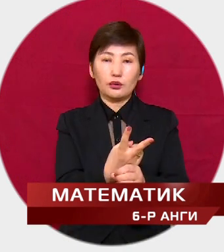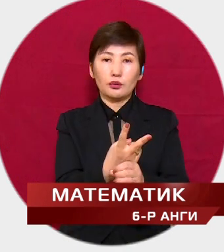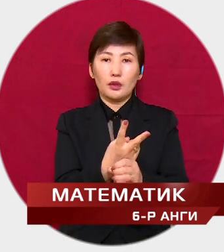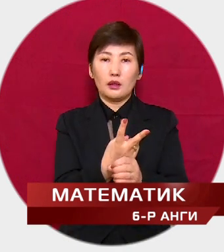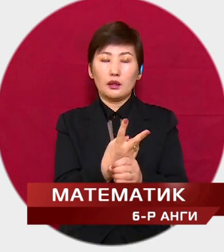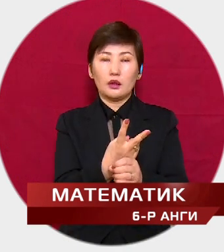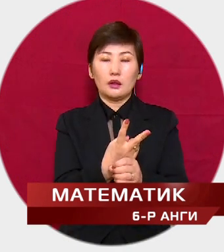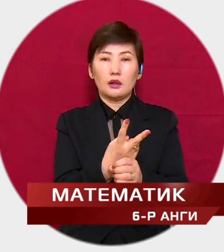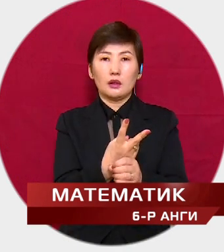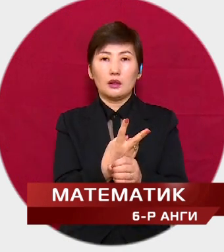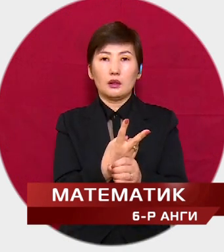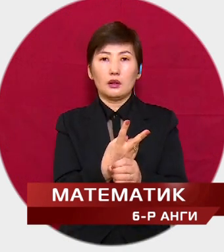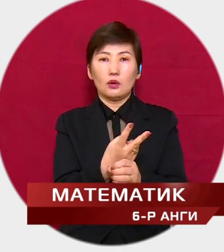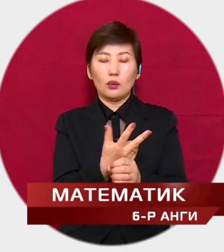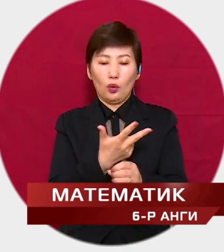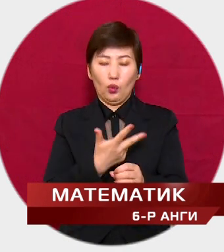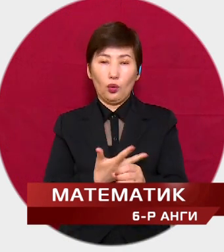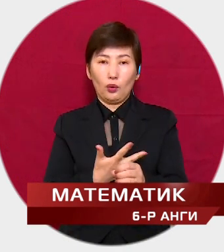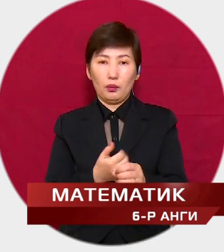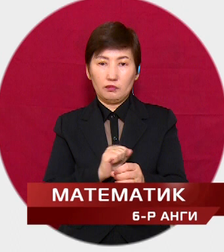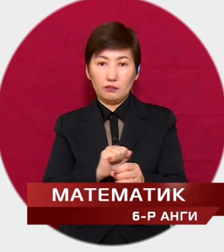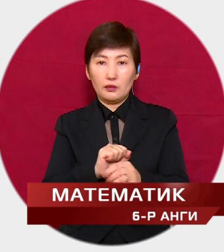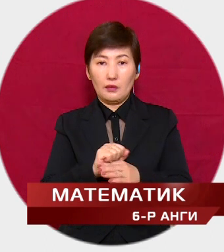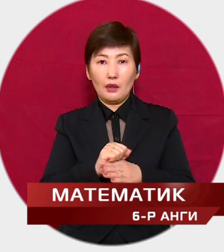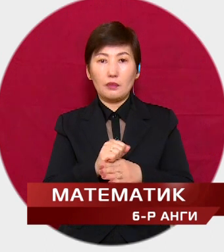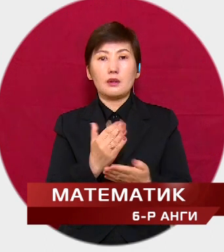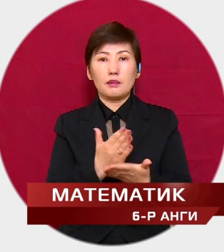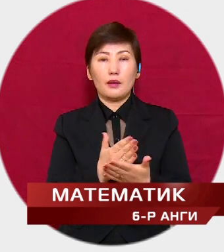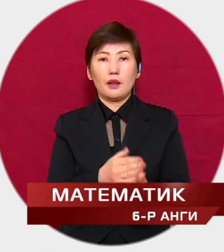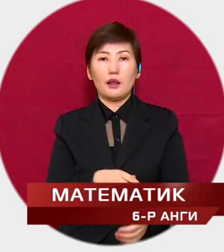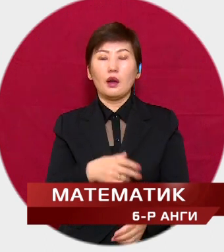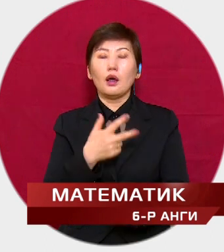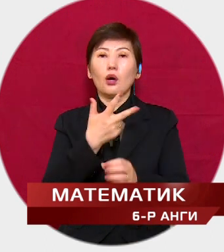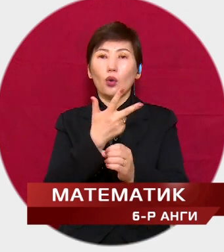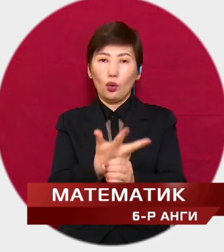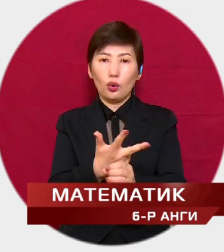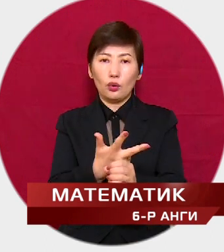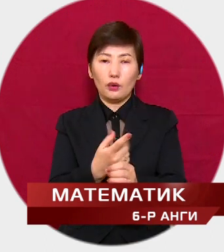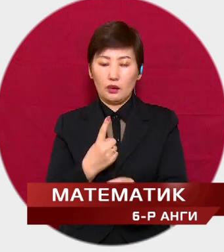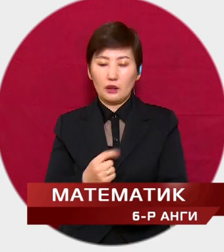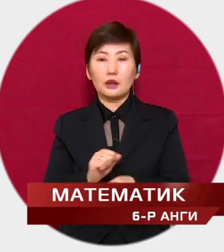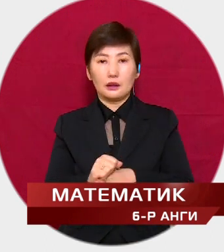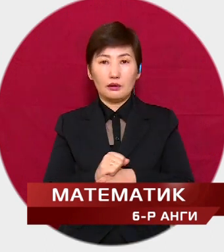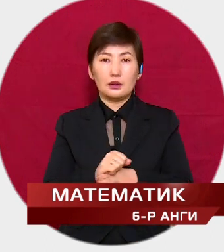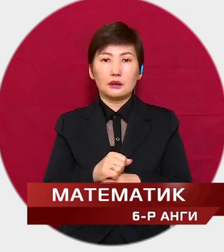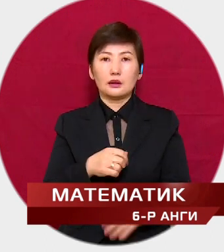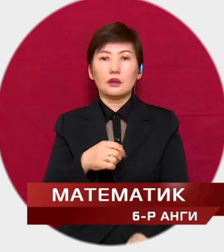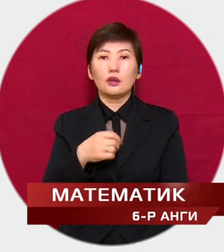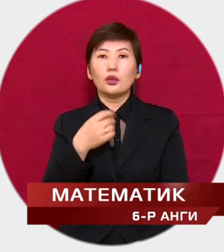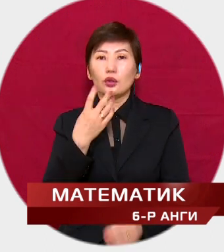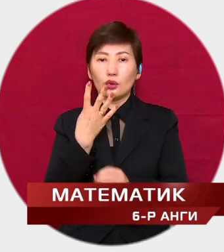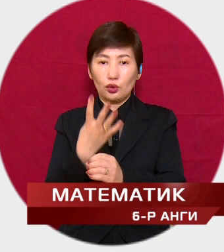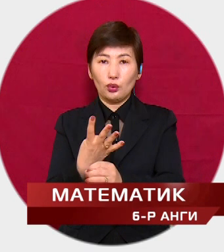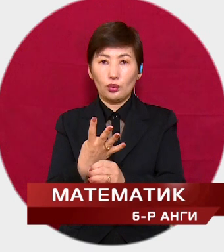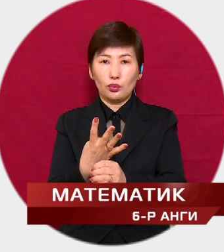өгдөл маань 3 удаа тавтагдсан байна. 3 гэсэн нүдэрээ буусан өгдөл маань 1 удаа тавтагдсан. За 4